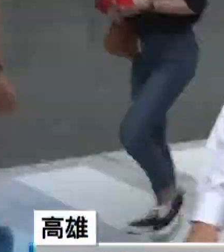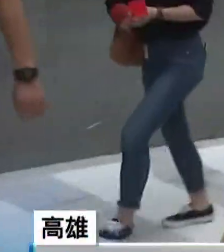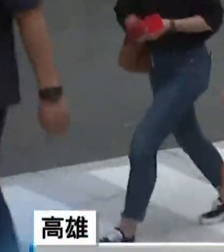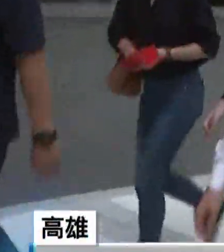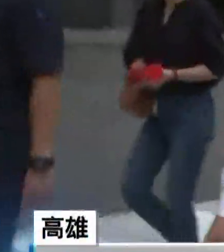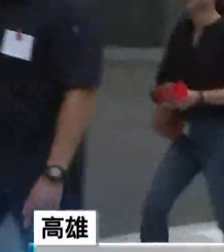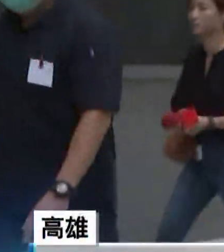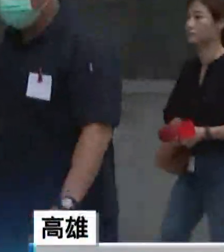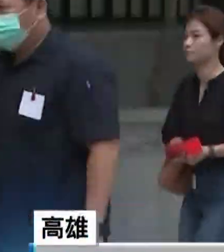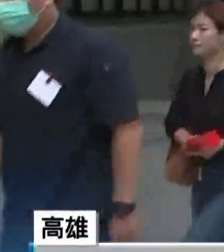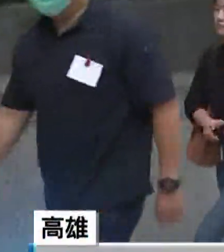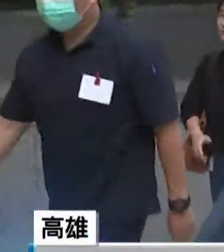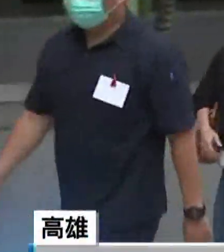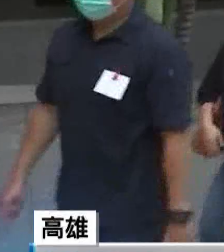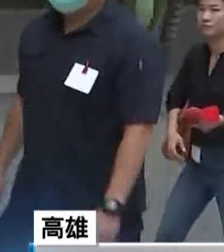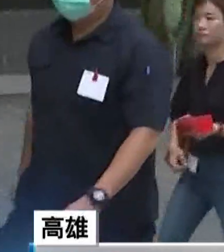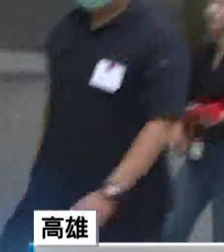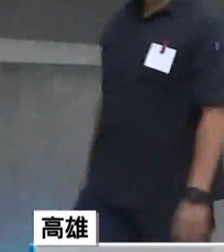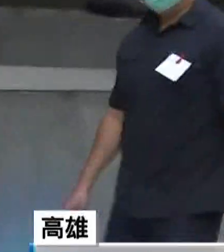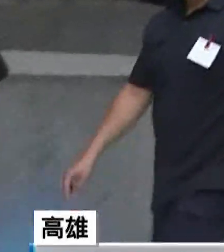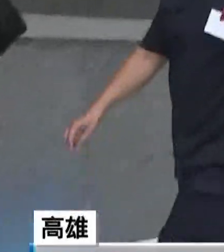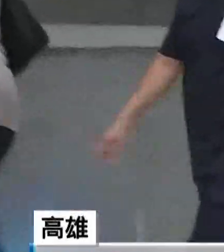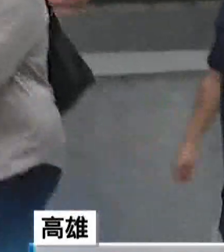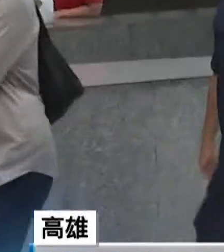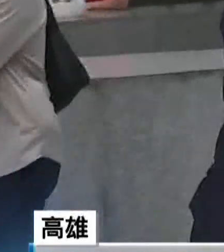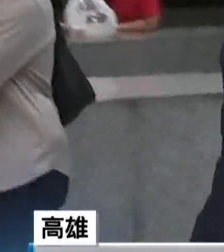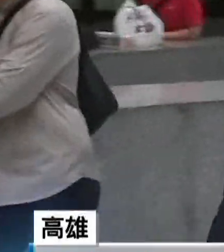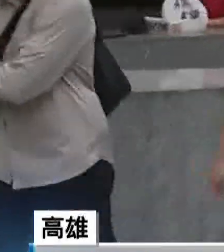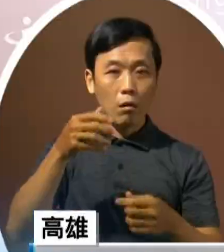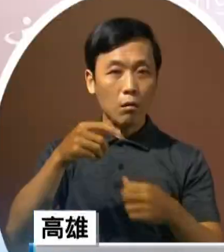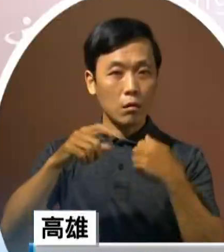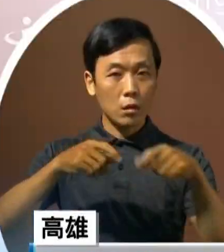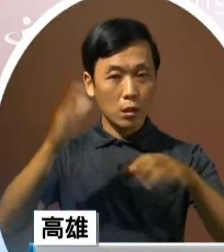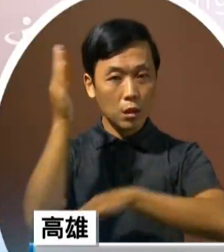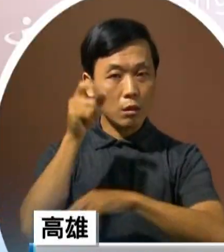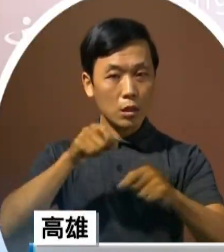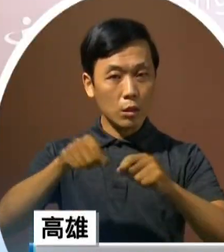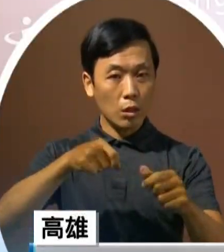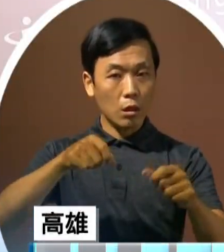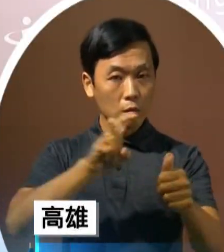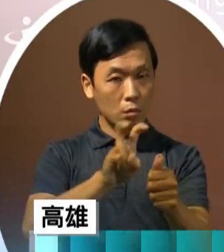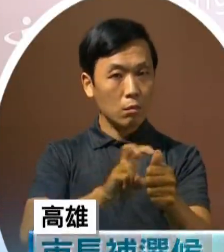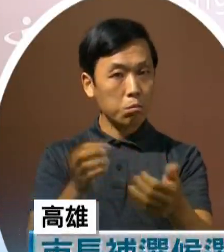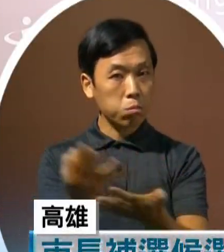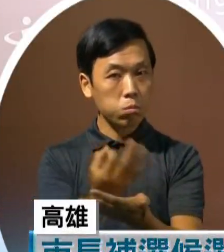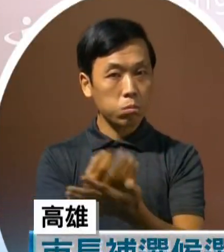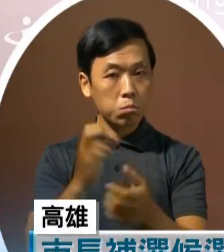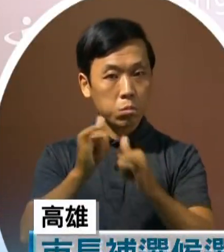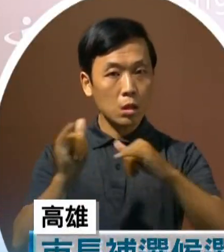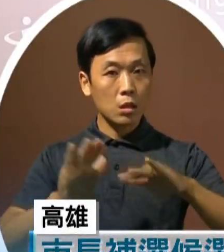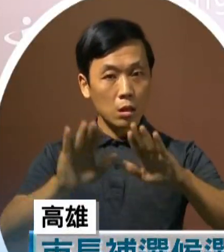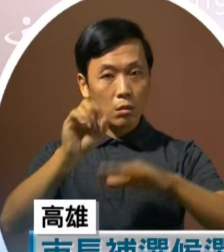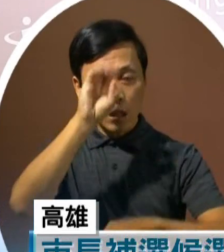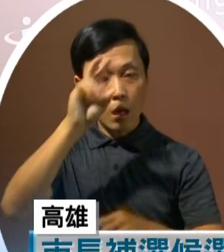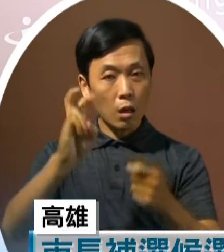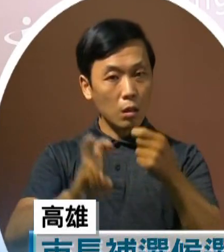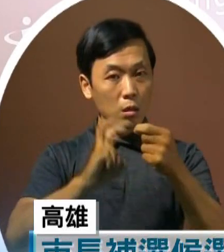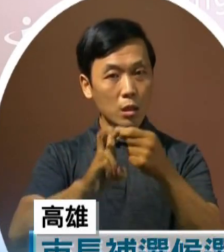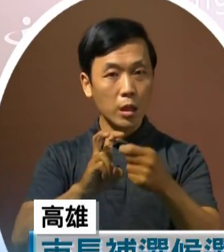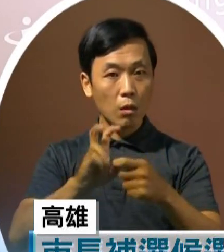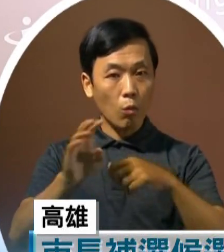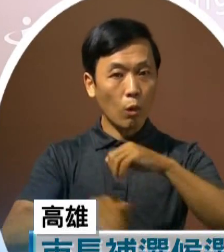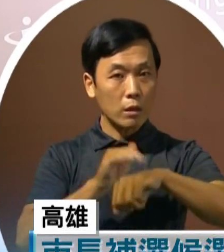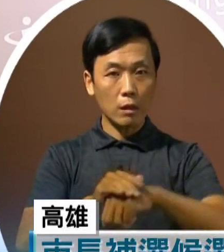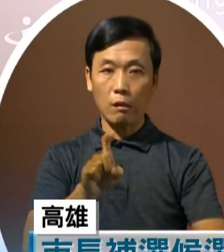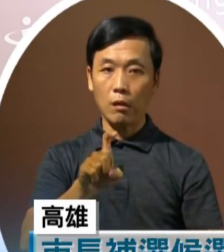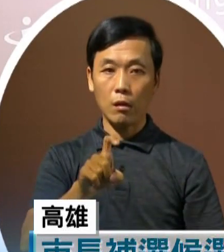度同台同框，唇枪舌战，一开始申论炮火四射。 民进党20年都做不好，各位市民，我们还